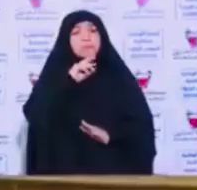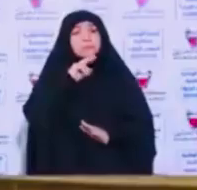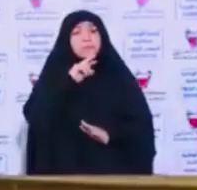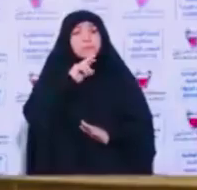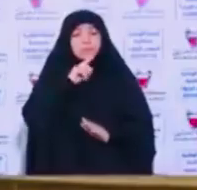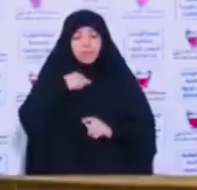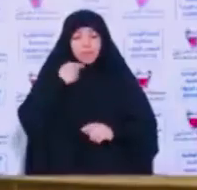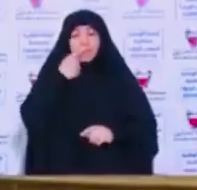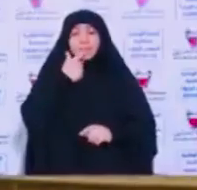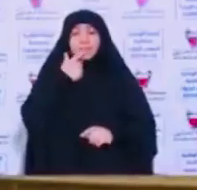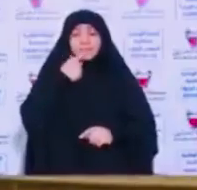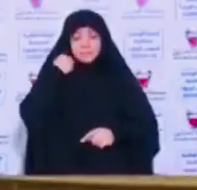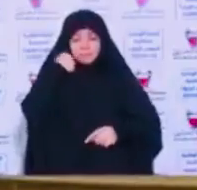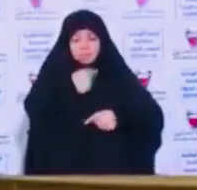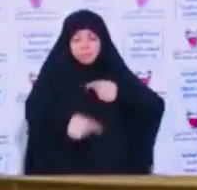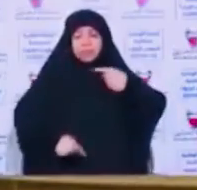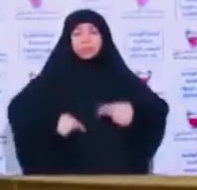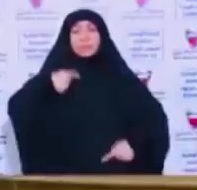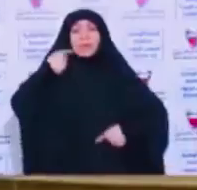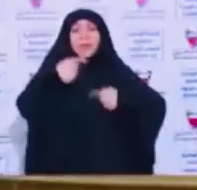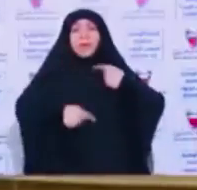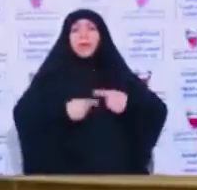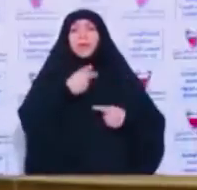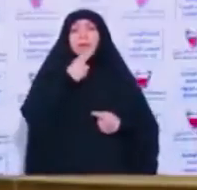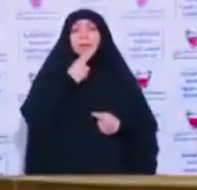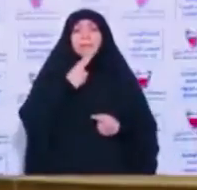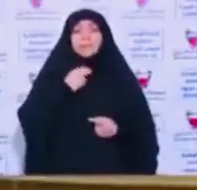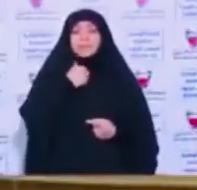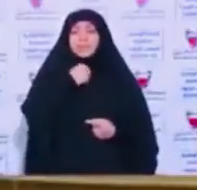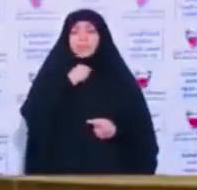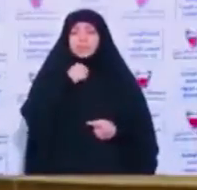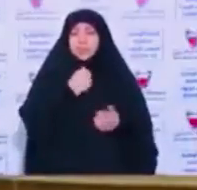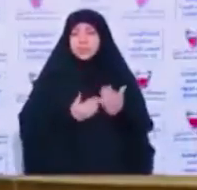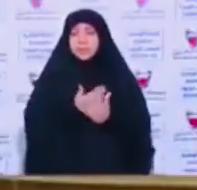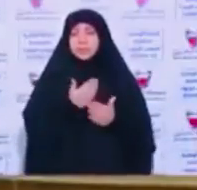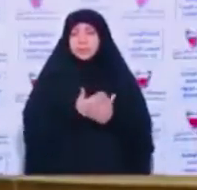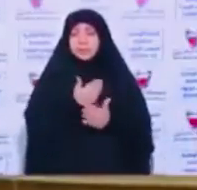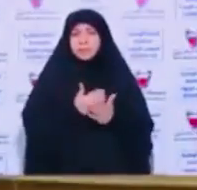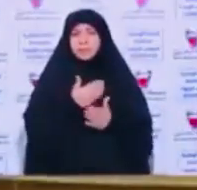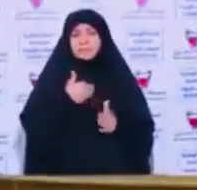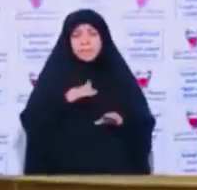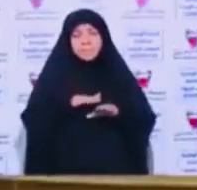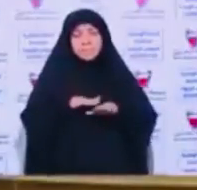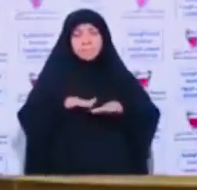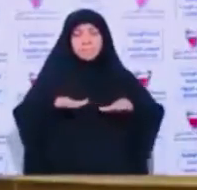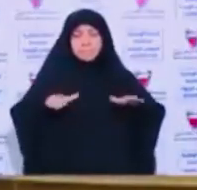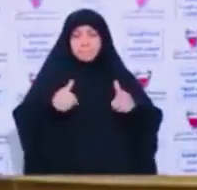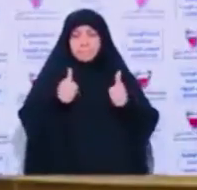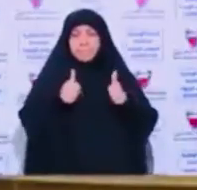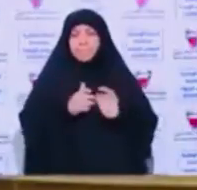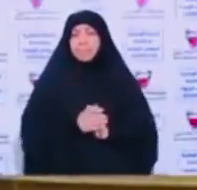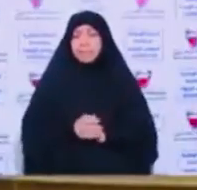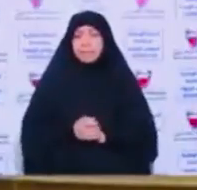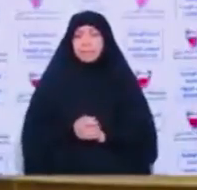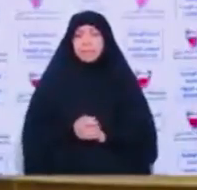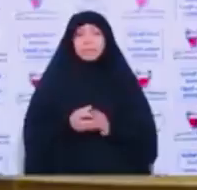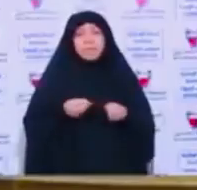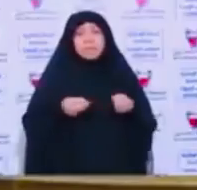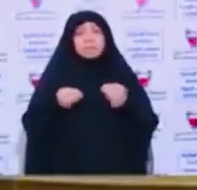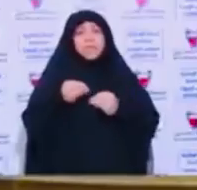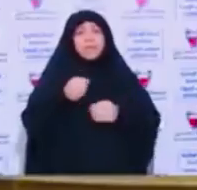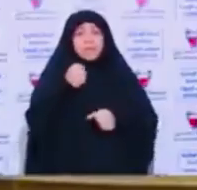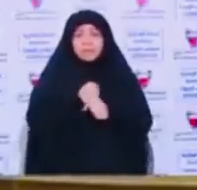الأشياء حق الأشخاص اللي يعني يقدرون يتبرعون، بتنشط من الدورة الدموية، وبالتالي هي بتزيد من